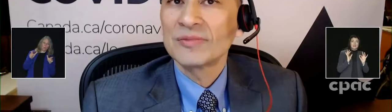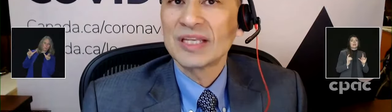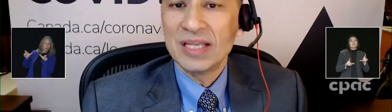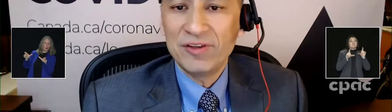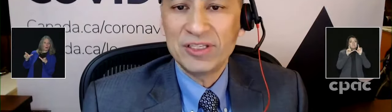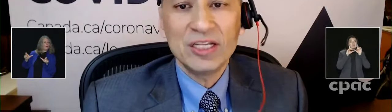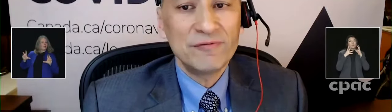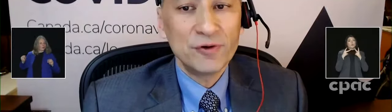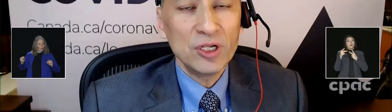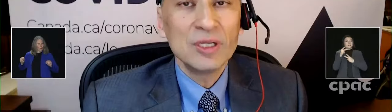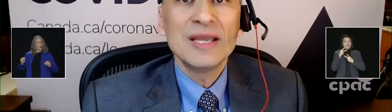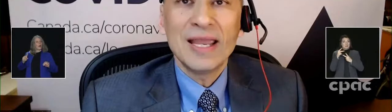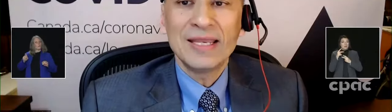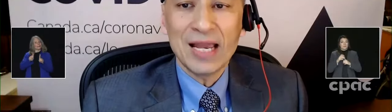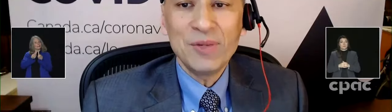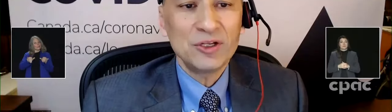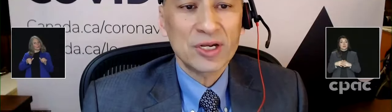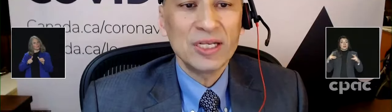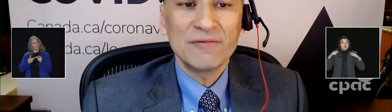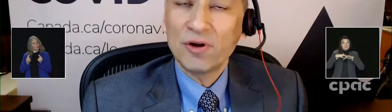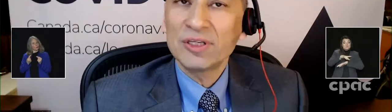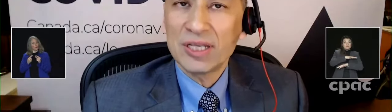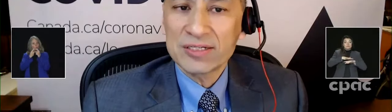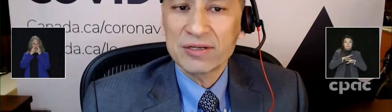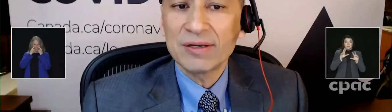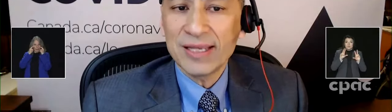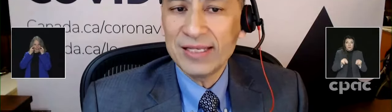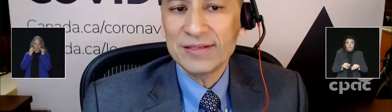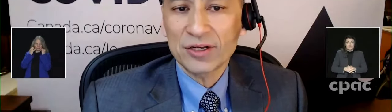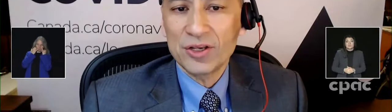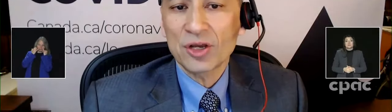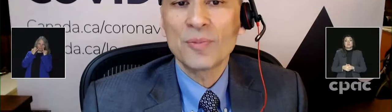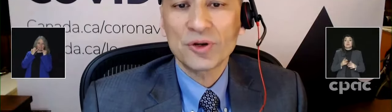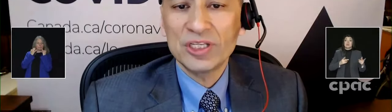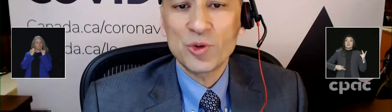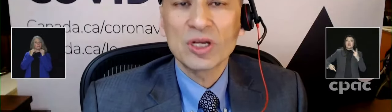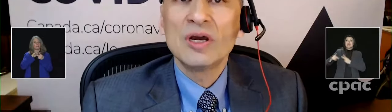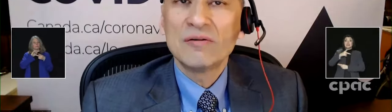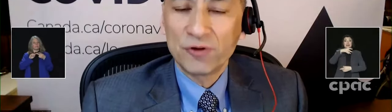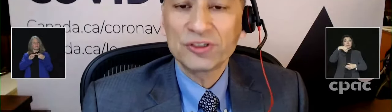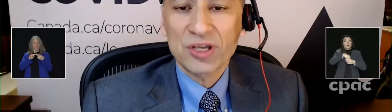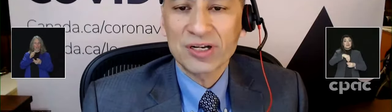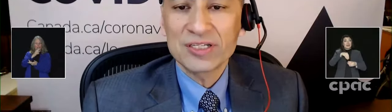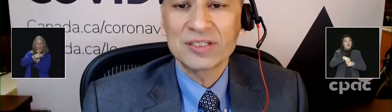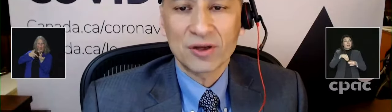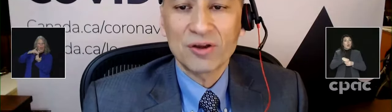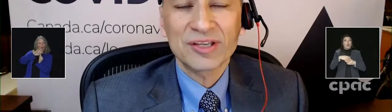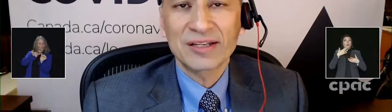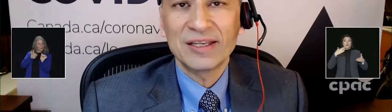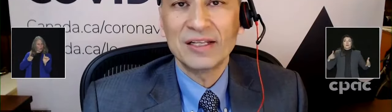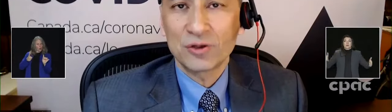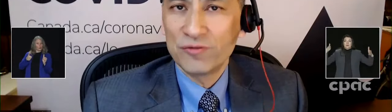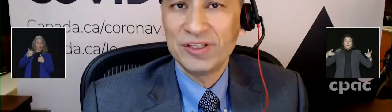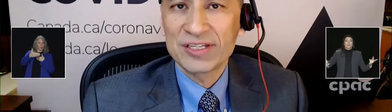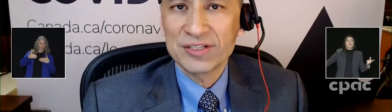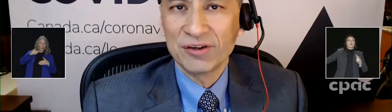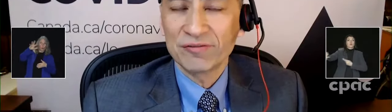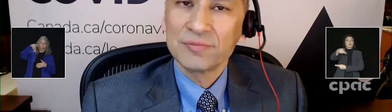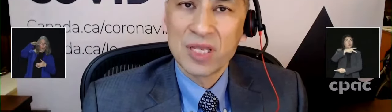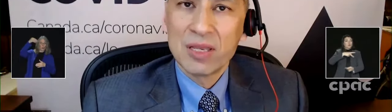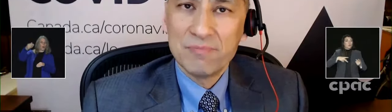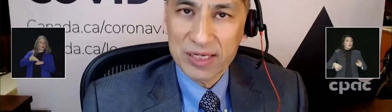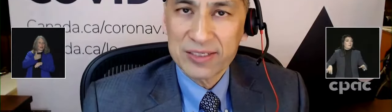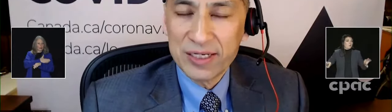respirateur. Évitez les foules et améliorez la ventilation intérieure pour réduire votre risque de contracter la